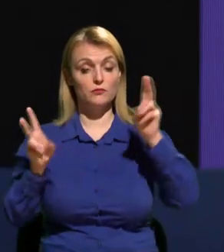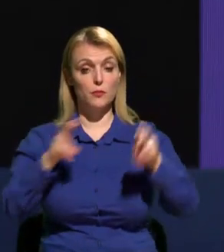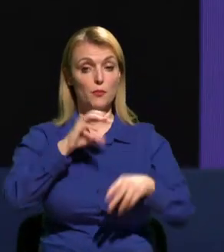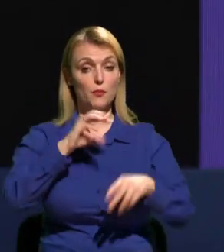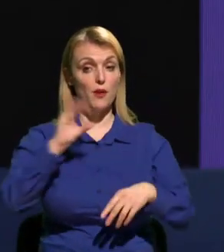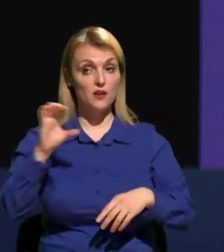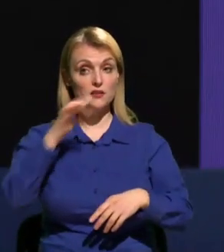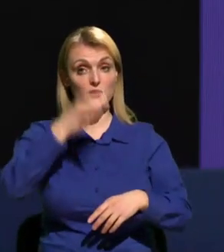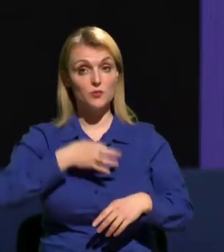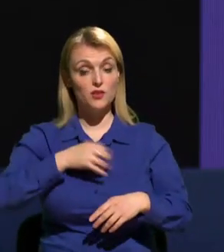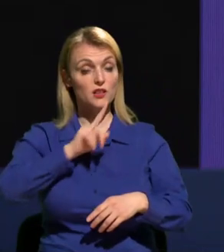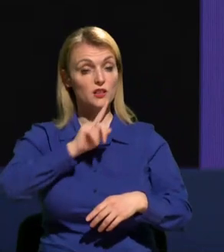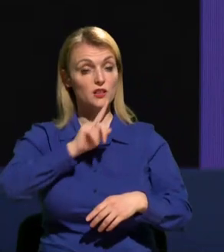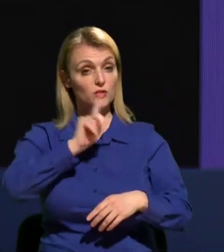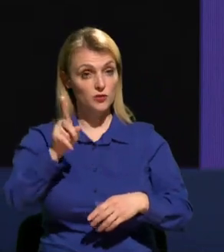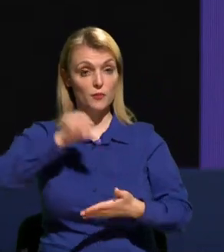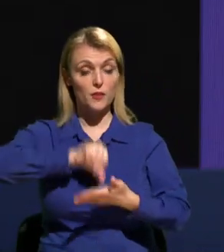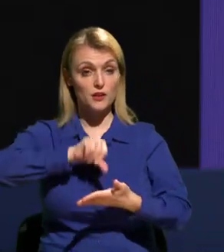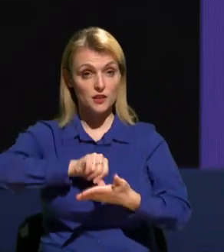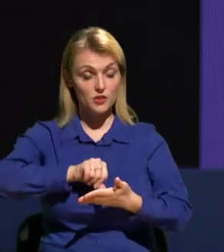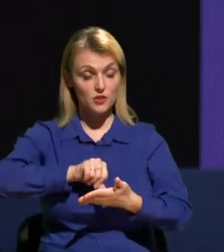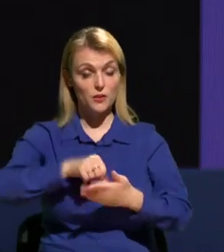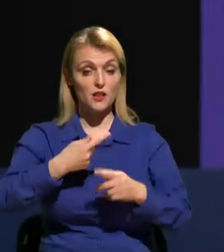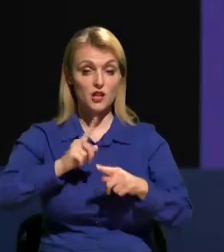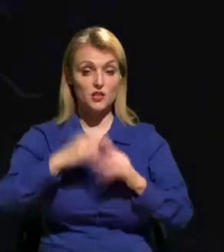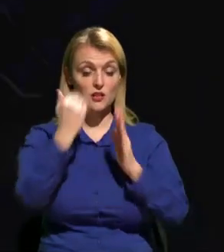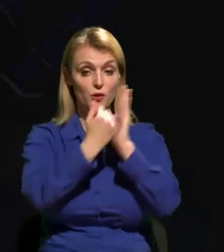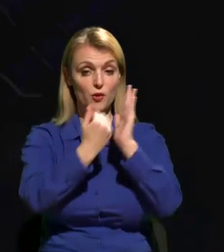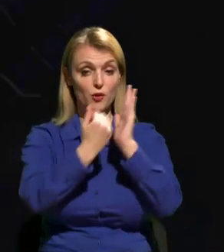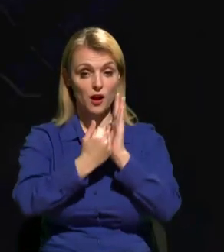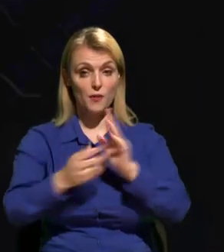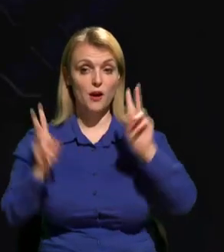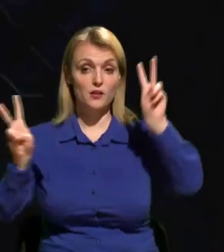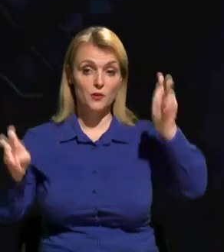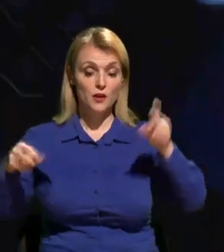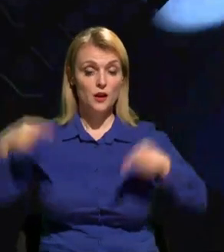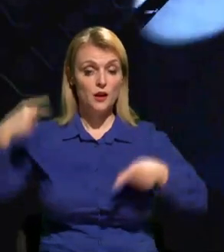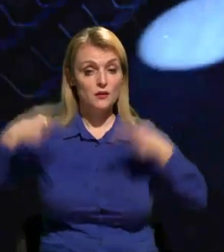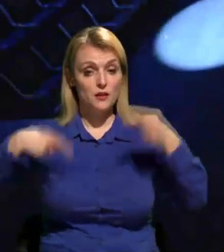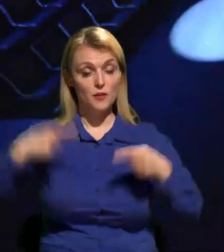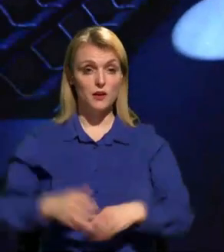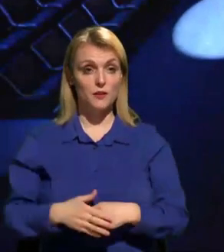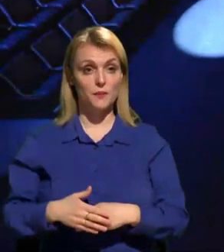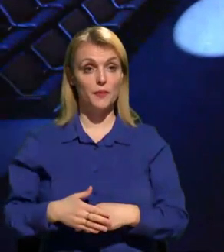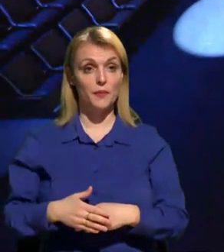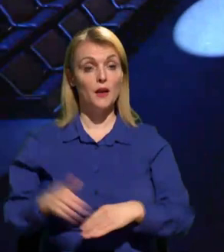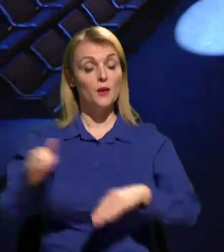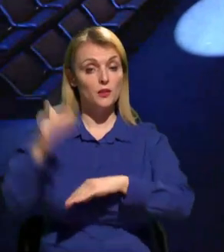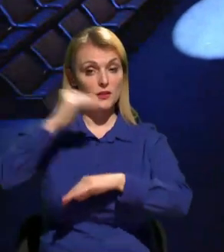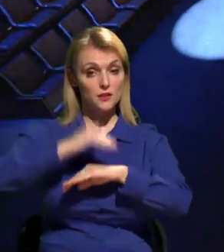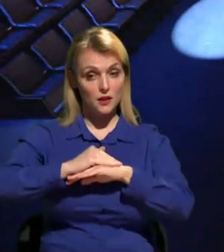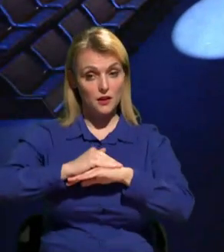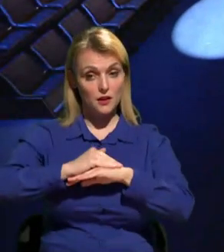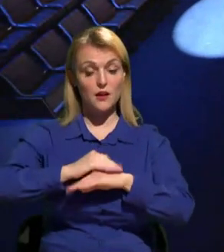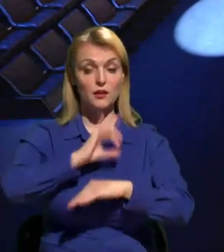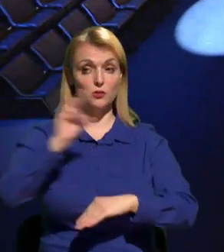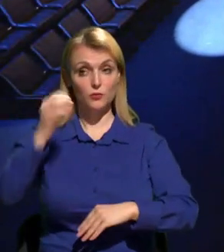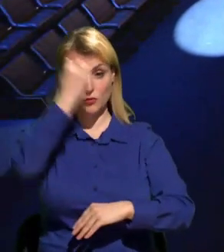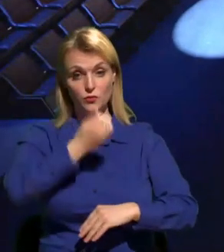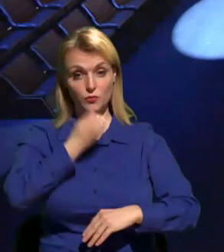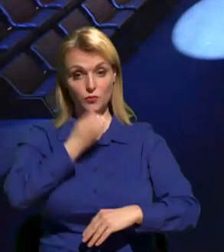dezbateri. Îl salut aici în studio pe candidatul independent, Igor Dodon. Bună seara și bine ați venit la noi! Bună seara și bine v-am găsit! De asemenea,